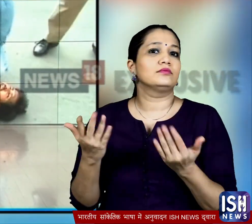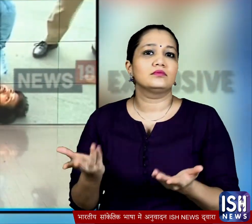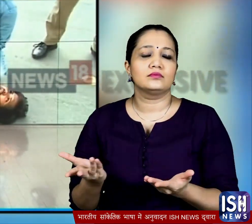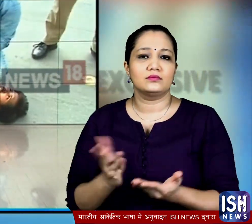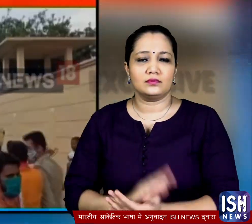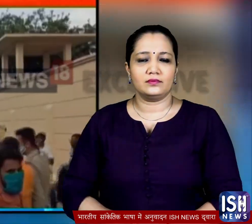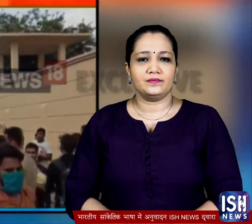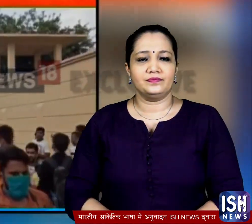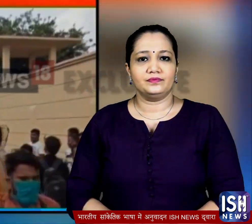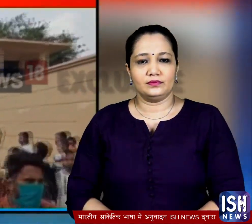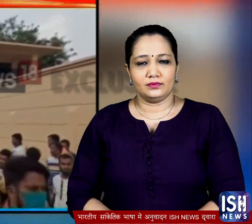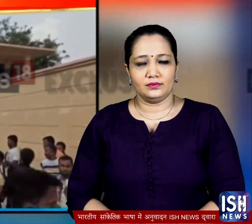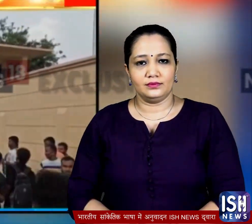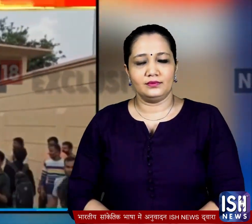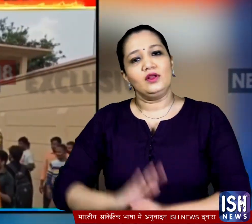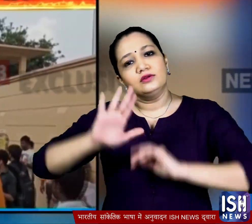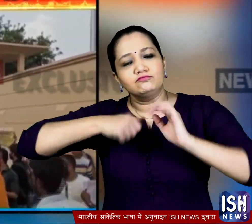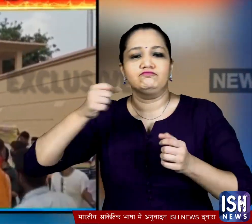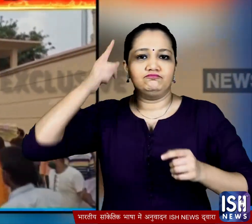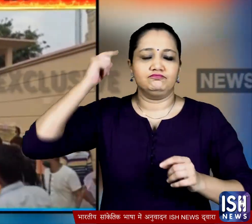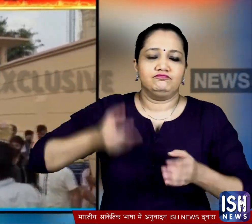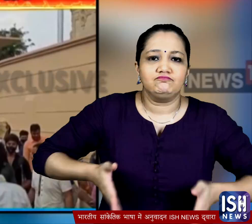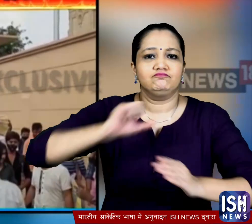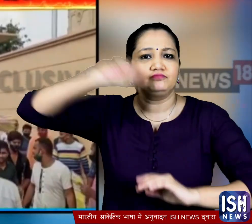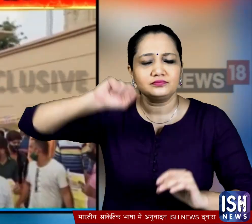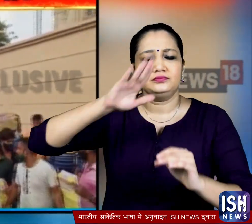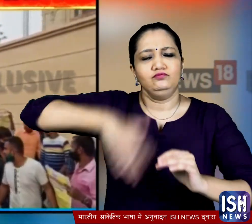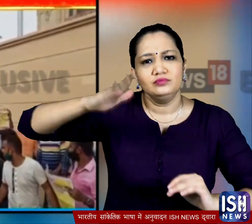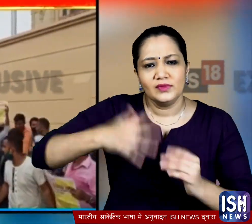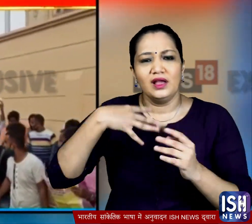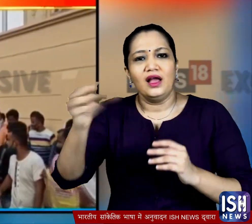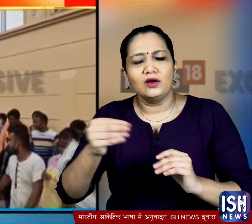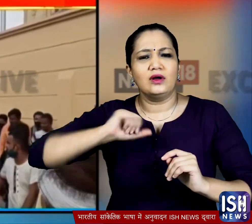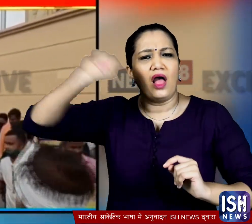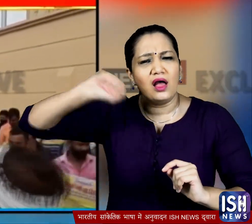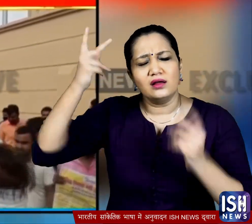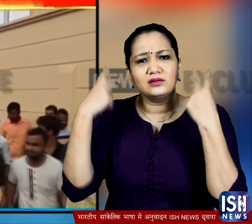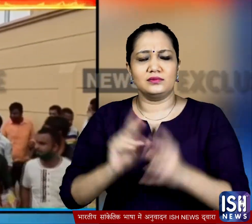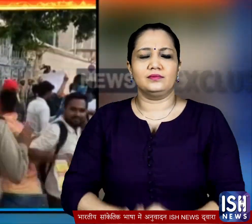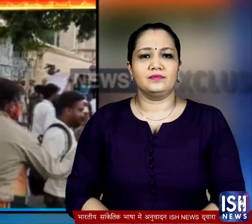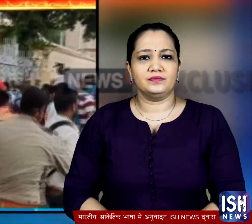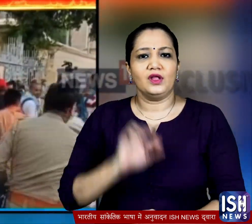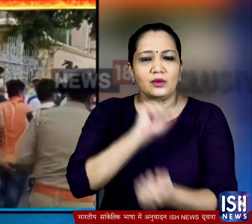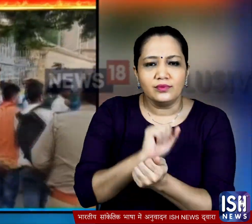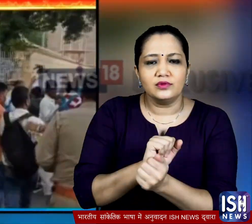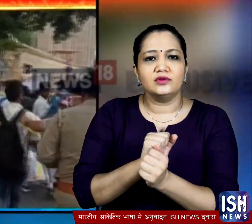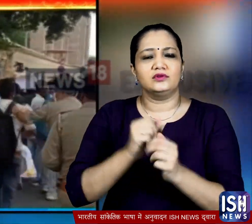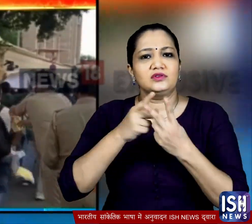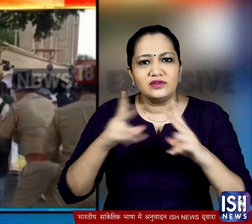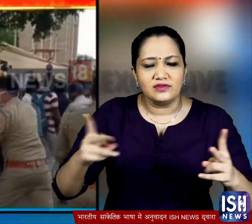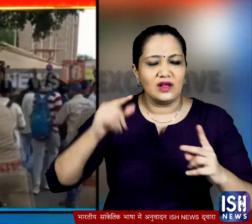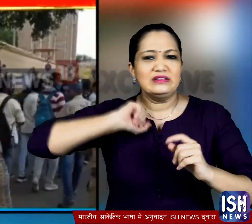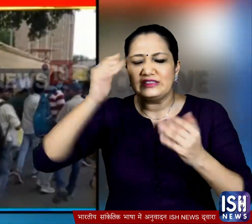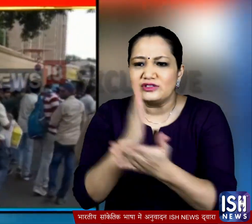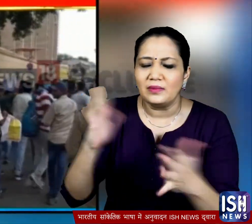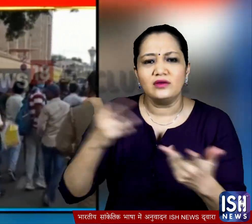हैं। लिहाजा इसी मुद्दे पर वो सड़कों पर उतर आए और विधानसभा के बाहर पहुंचकर हंगामा करने लगे। ऐसे में पुलिस वालों ने